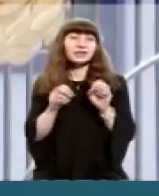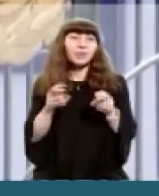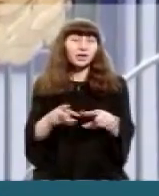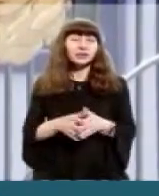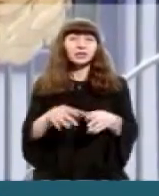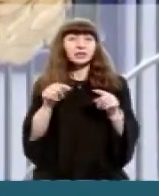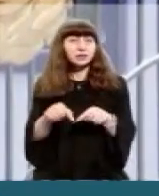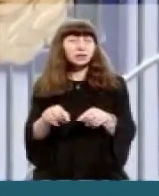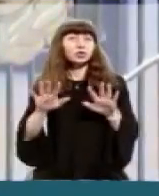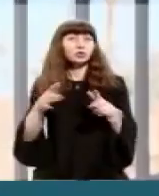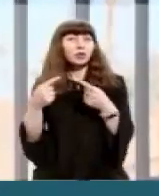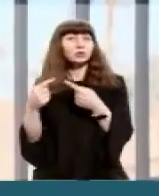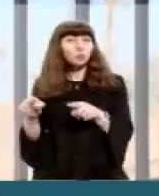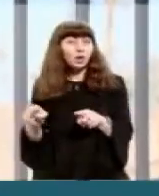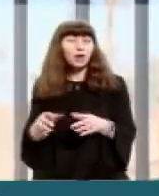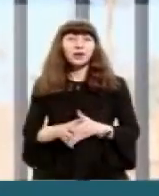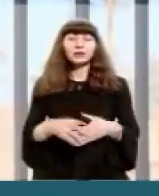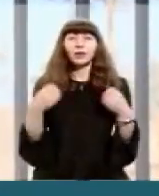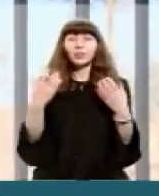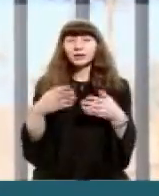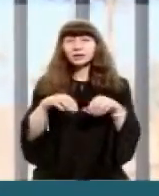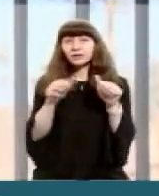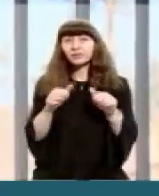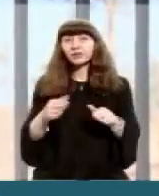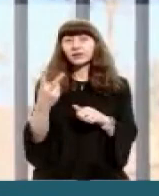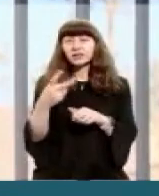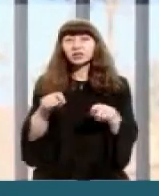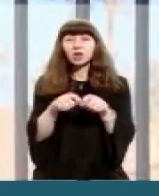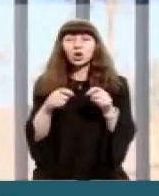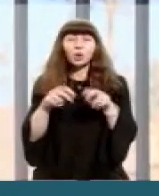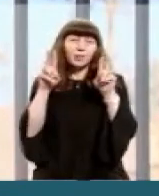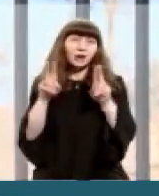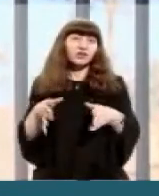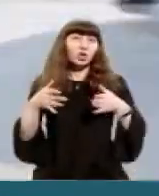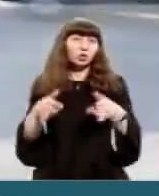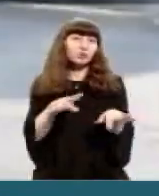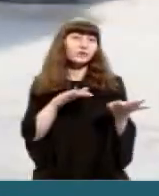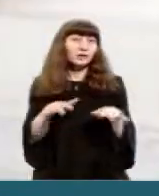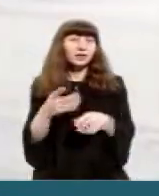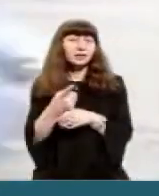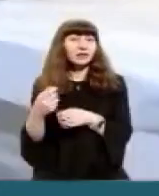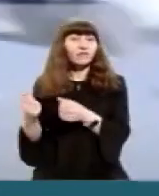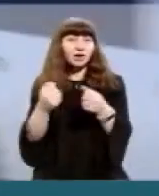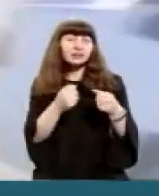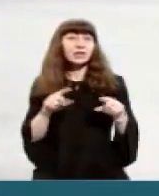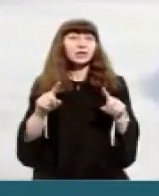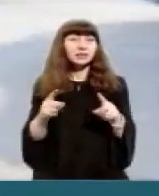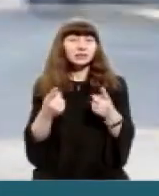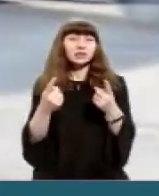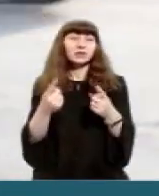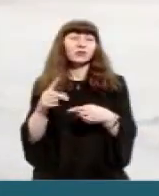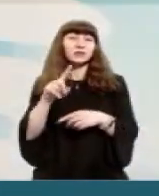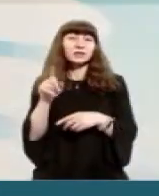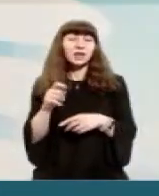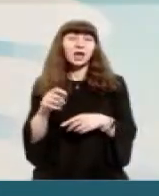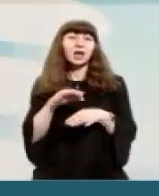безопасности. Здесь, к слову, ситуация иная. За праздники зафиксировано более 200 нарушений правил дорожного движения. 5 водителей задержаны за езду в